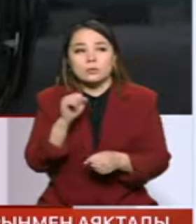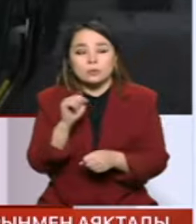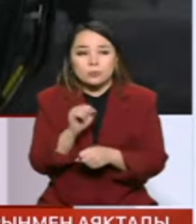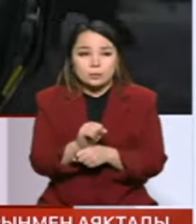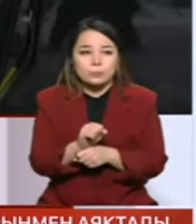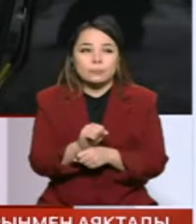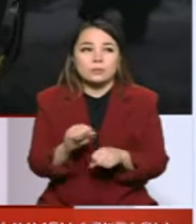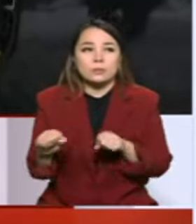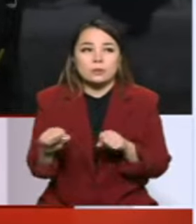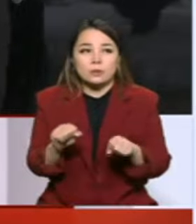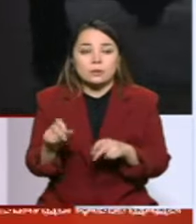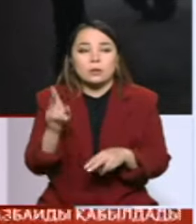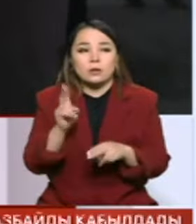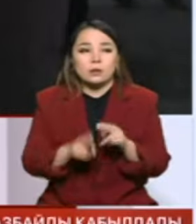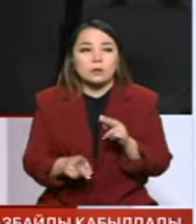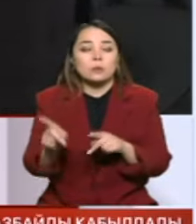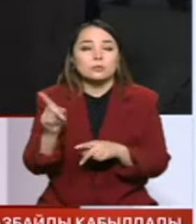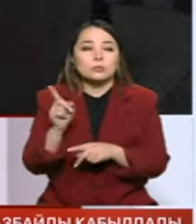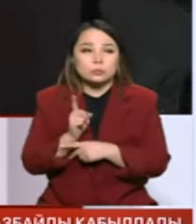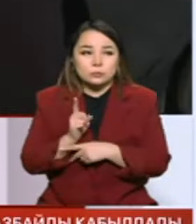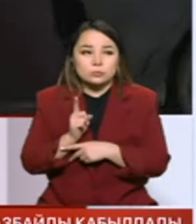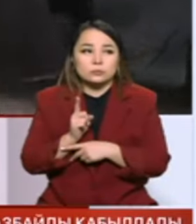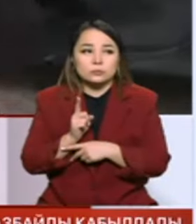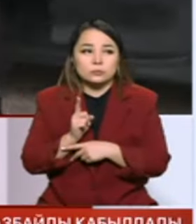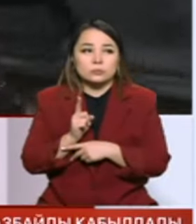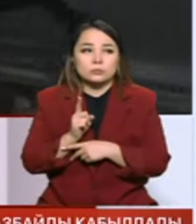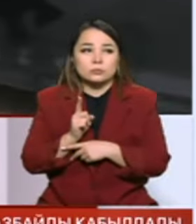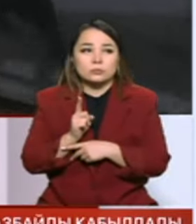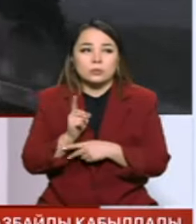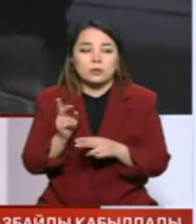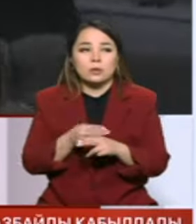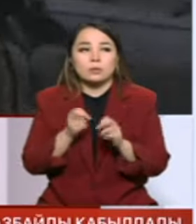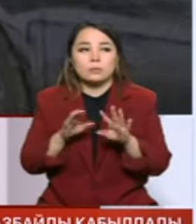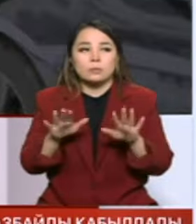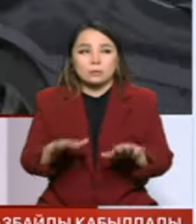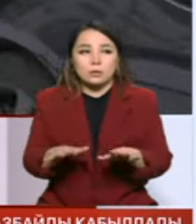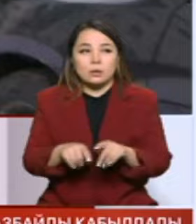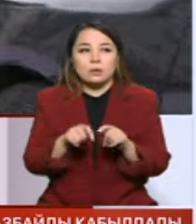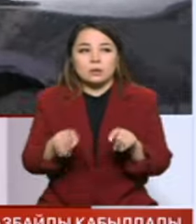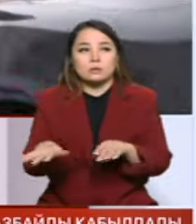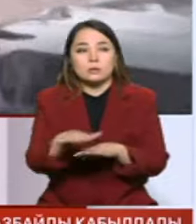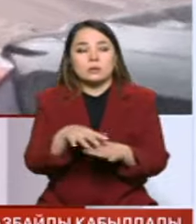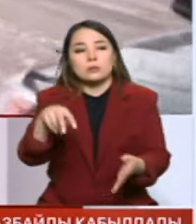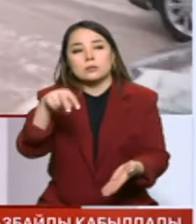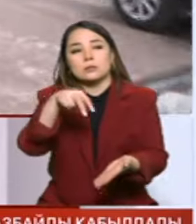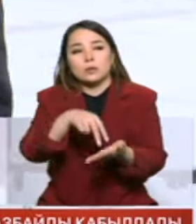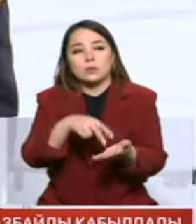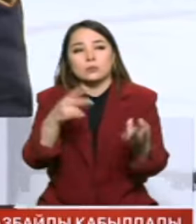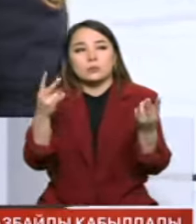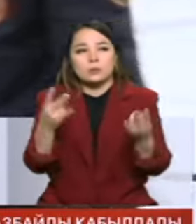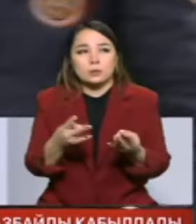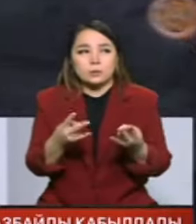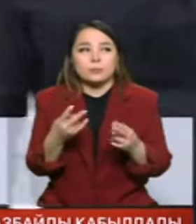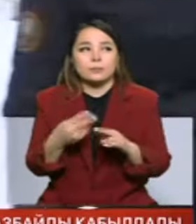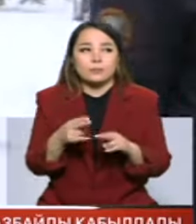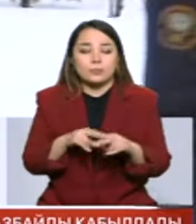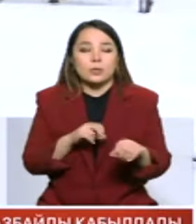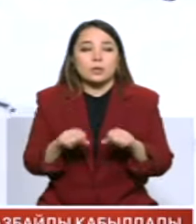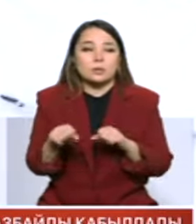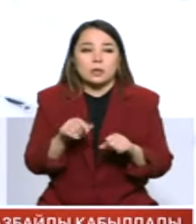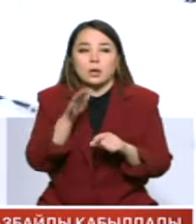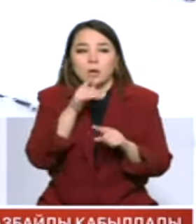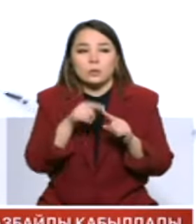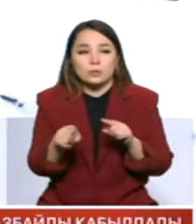тоқтатып, дүмпулерін аяқталғанын күтіп, қауіпсіз аймақта ашық алаңқайларда тұрулары қажет. Бұл енді жер